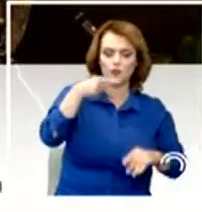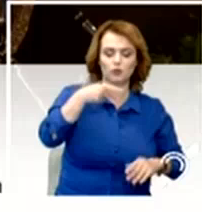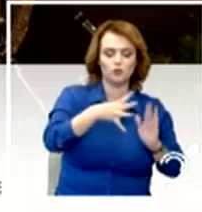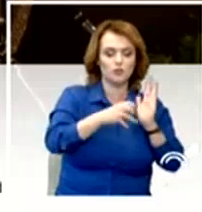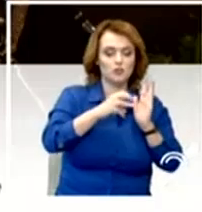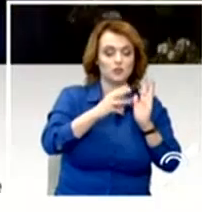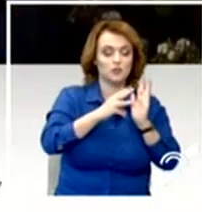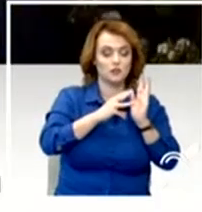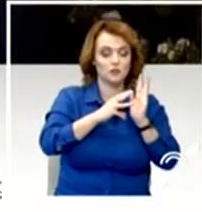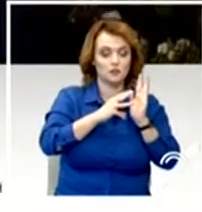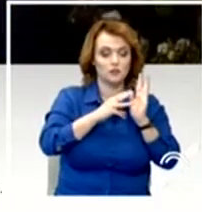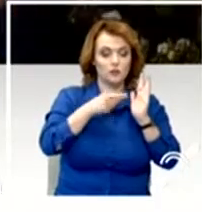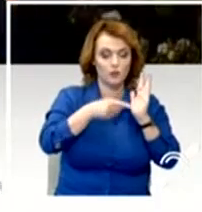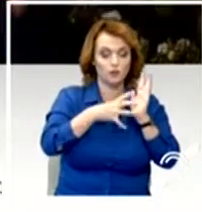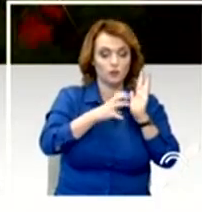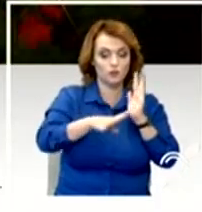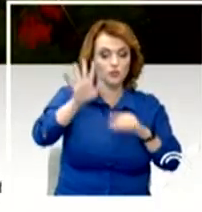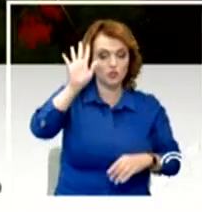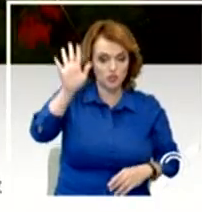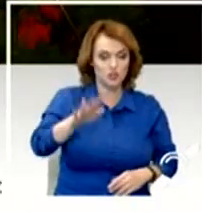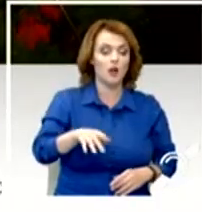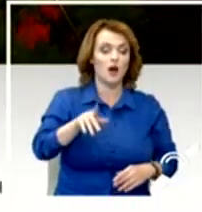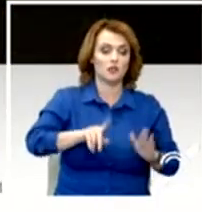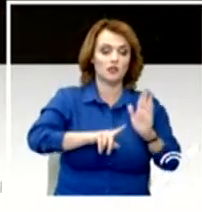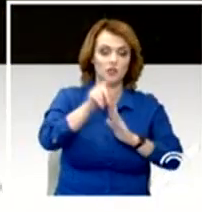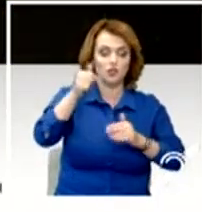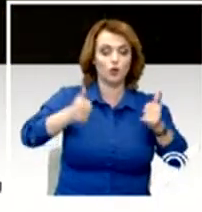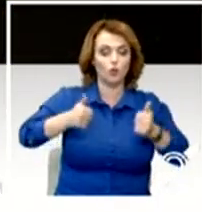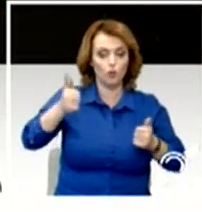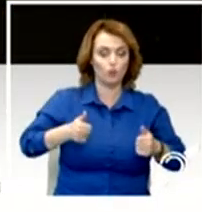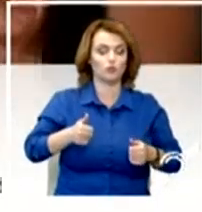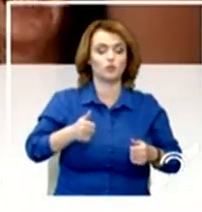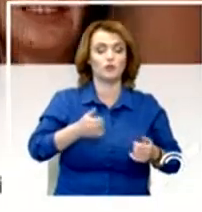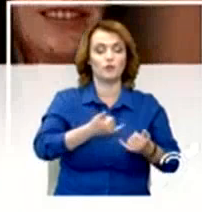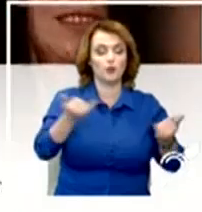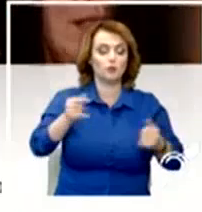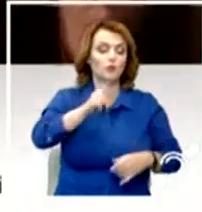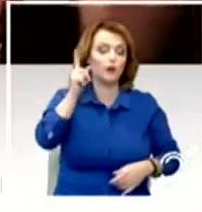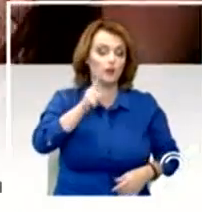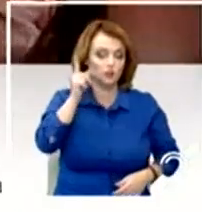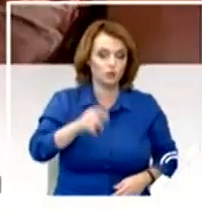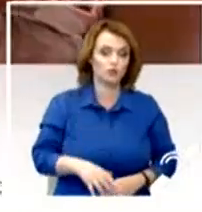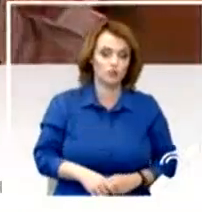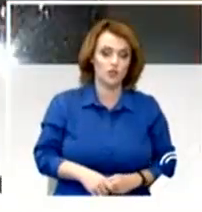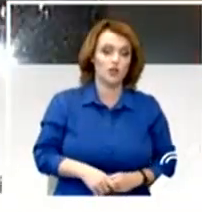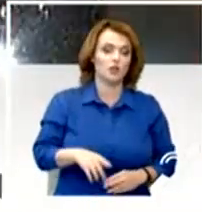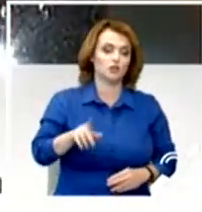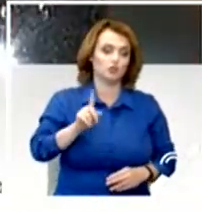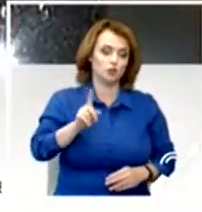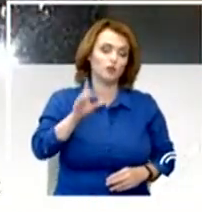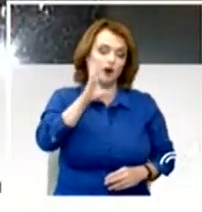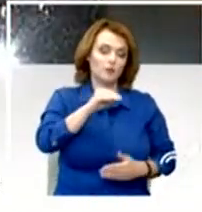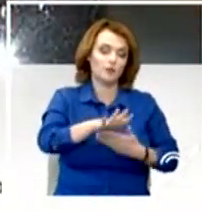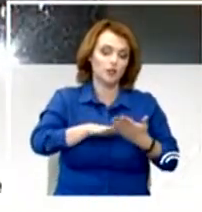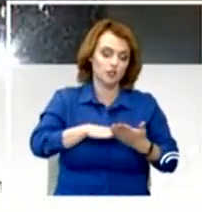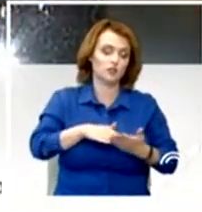canto Hariclea d'Arclay, dedicat artiștilor între 25 și 30 de ani, inițiativă pentru care a primit medalia UNESCO pentru